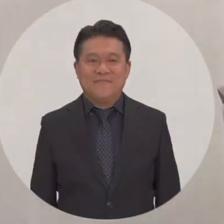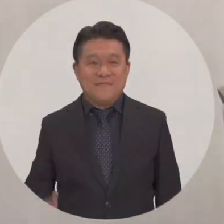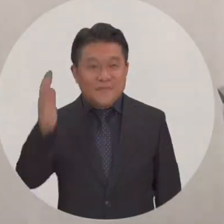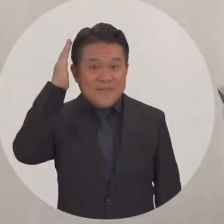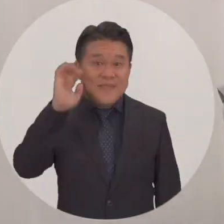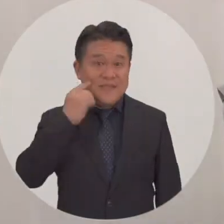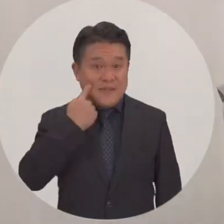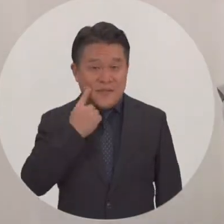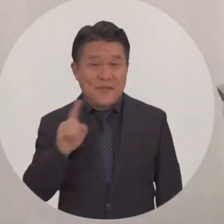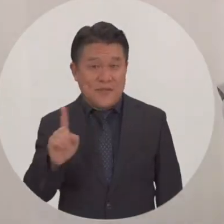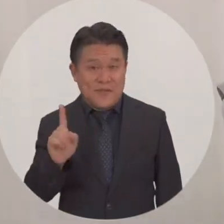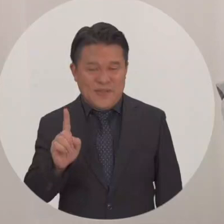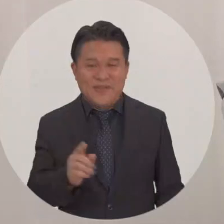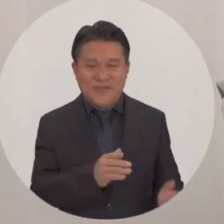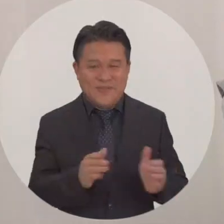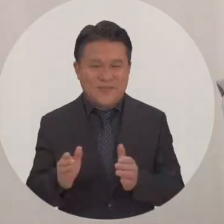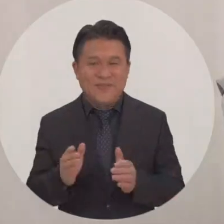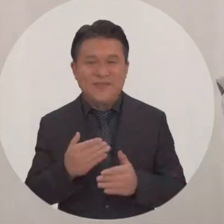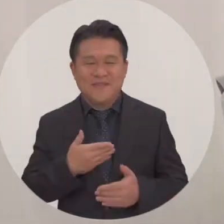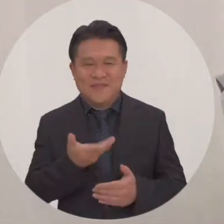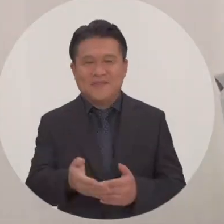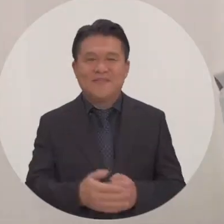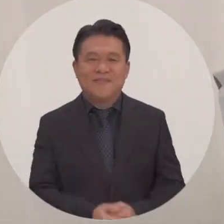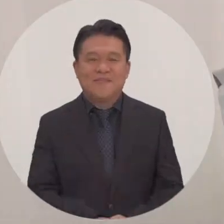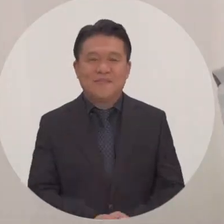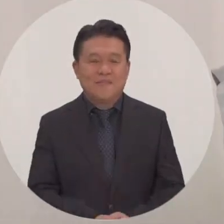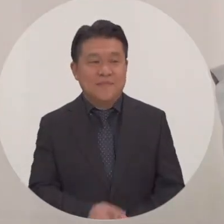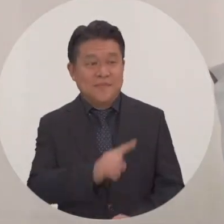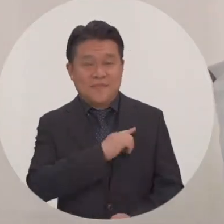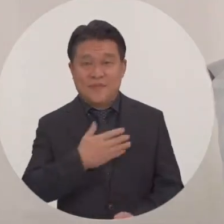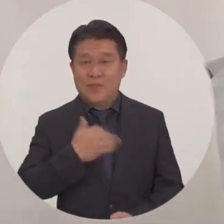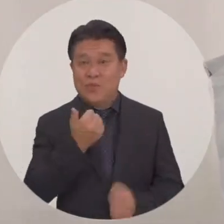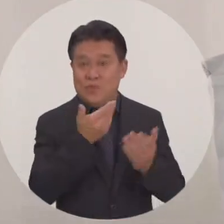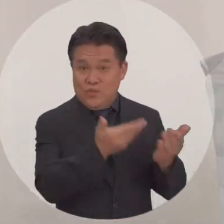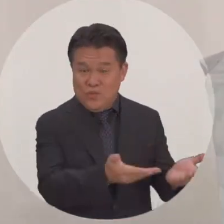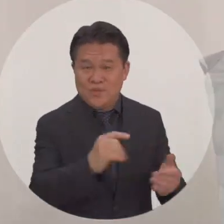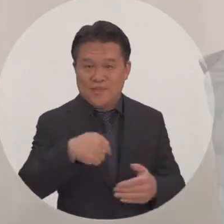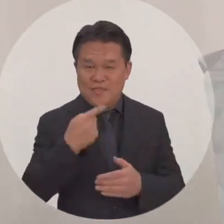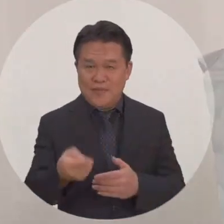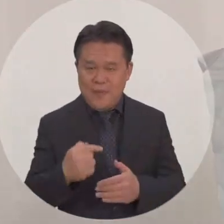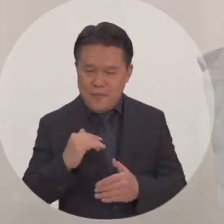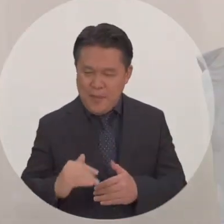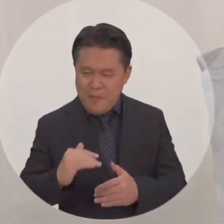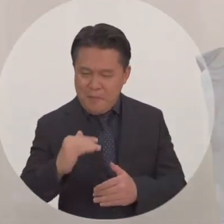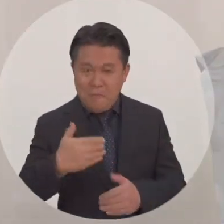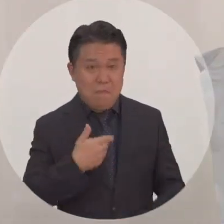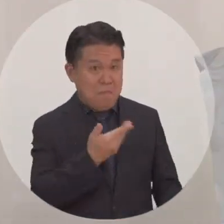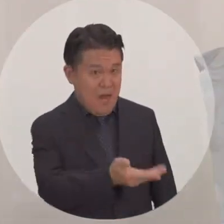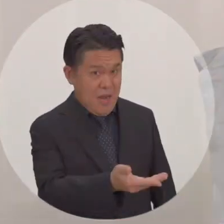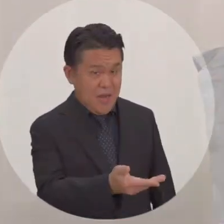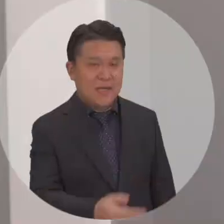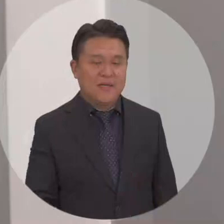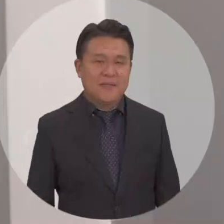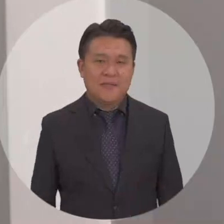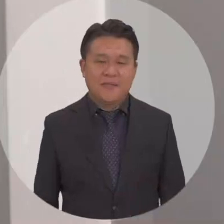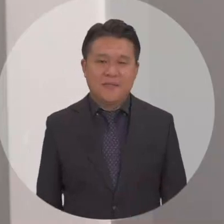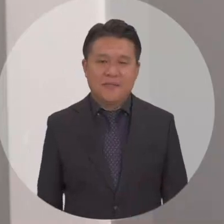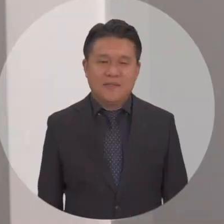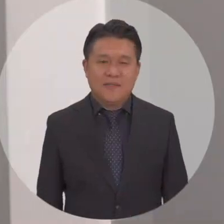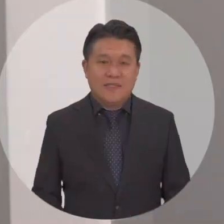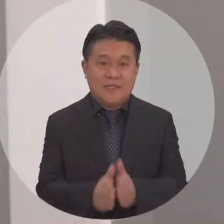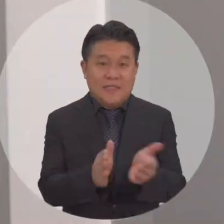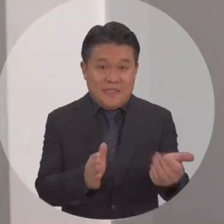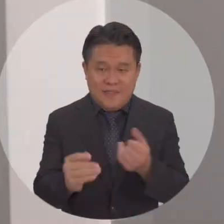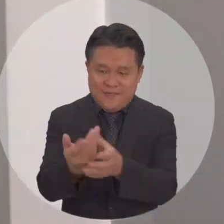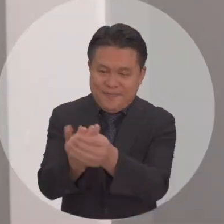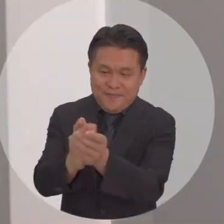머리 단장 순서 안내입니다. 대상자에게 자기소개 후 진행 순서를 설명합니다.